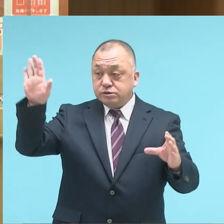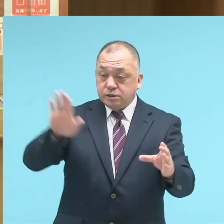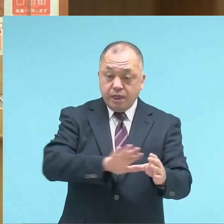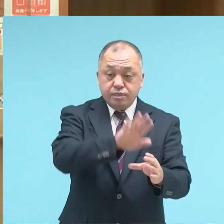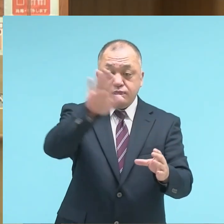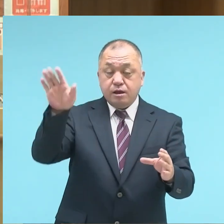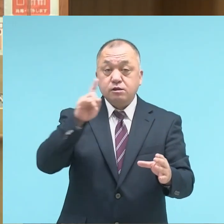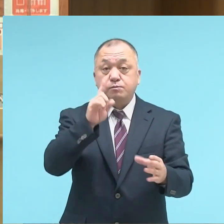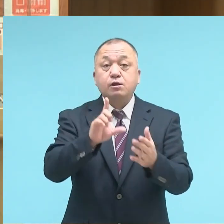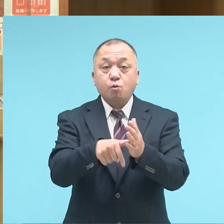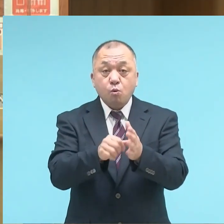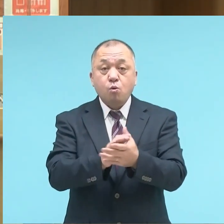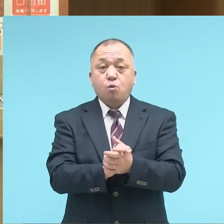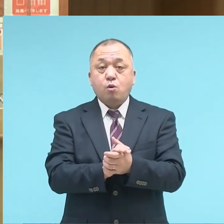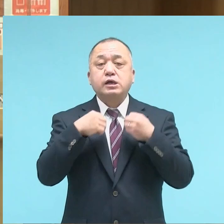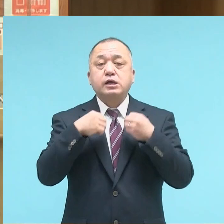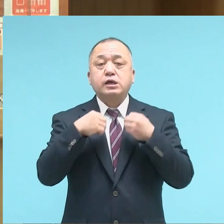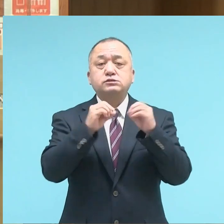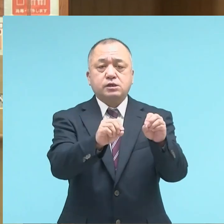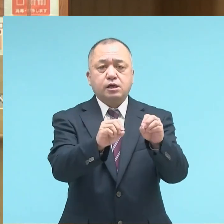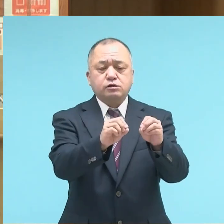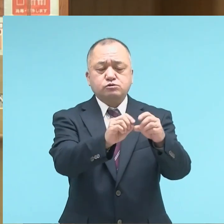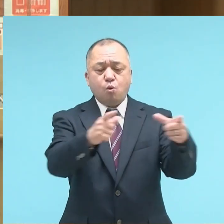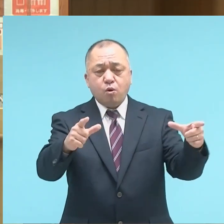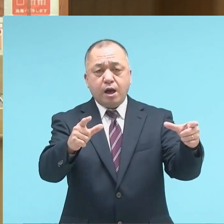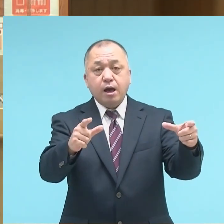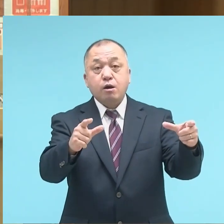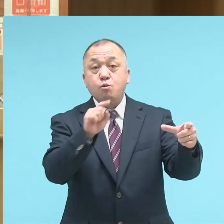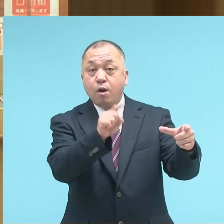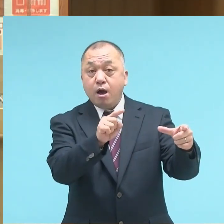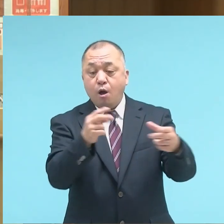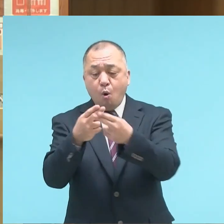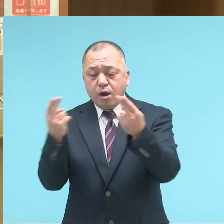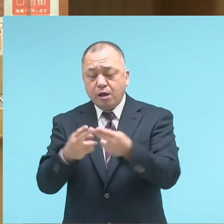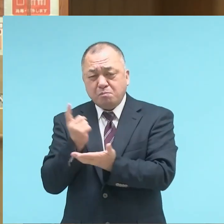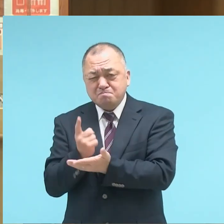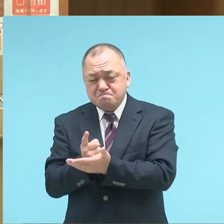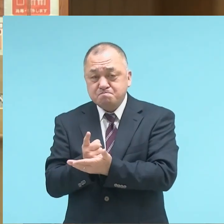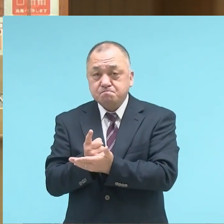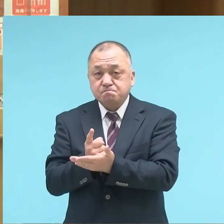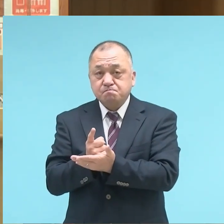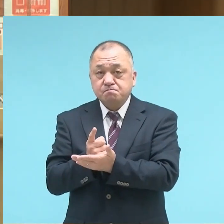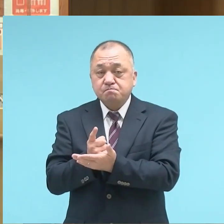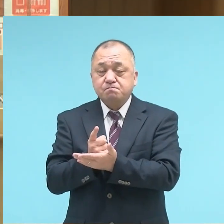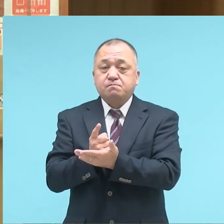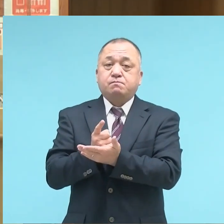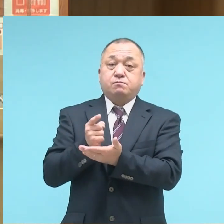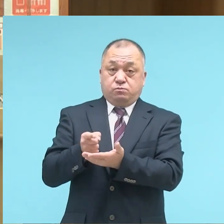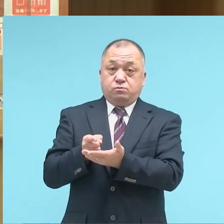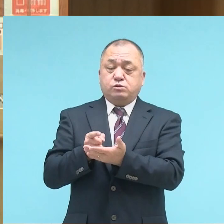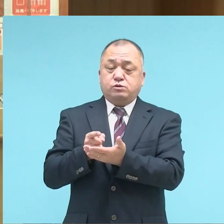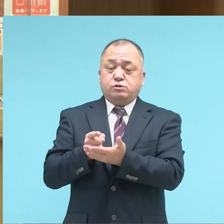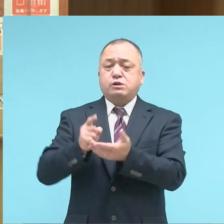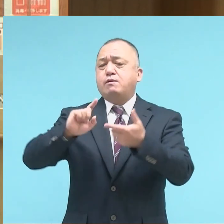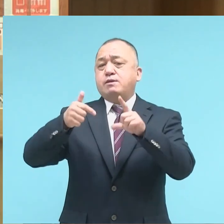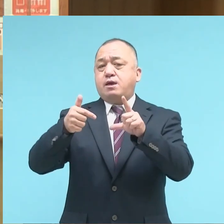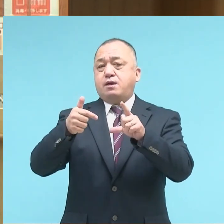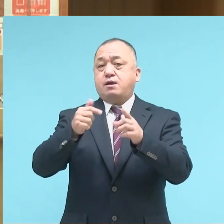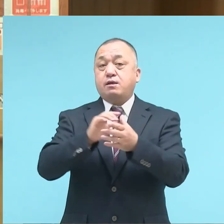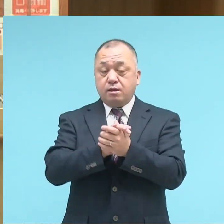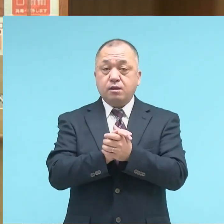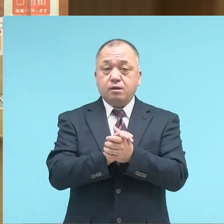ですね、感染増加傾向というのが北海道だけの、そういった状況ということ